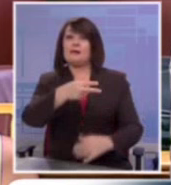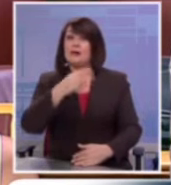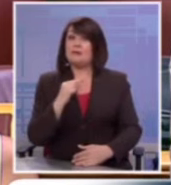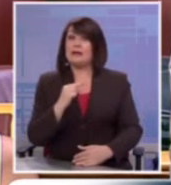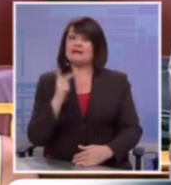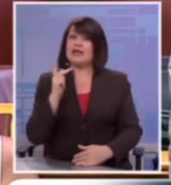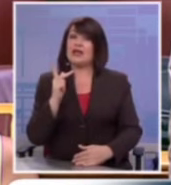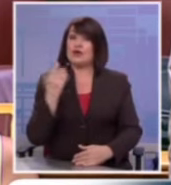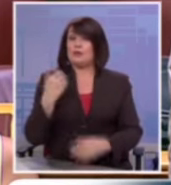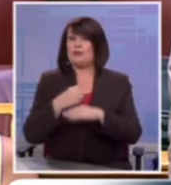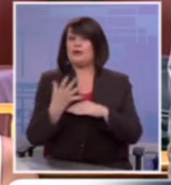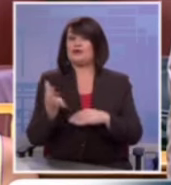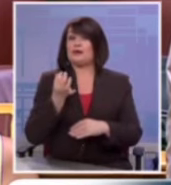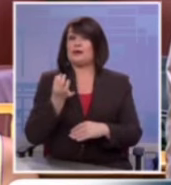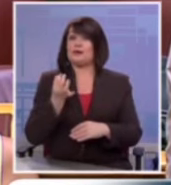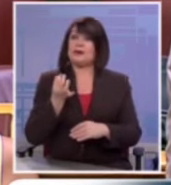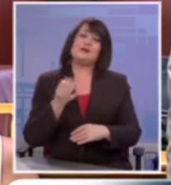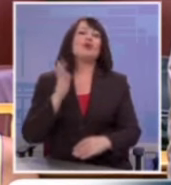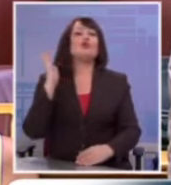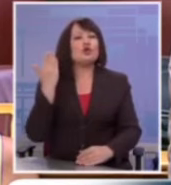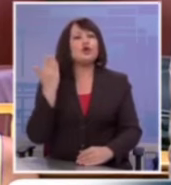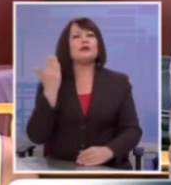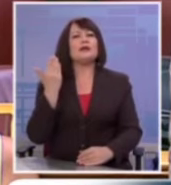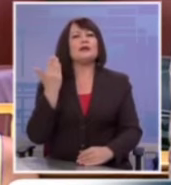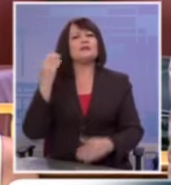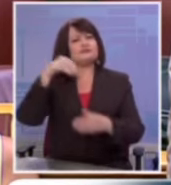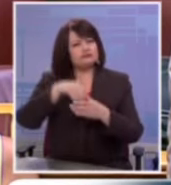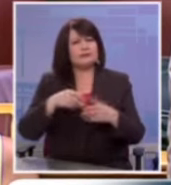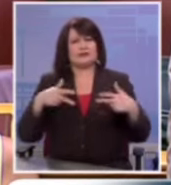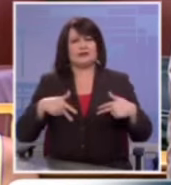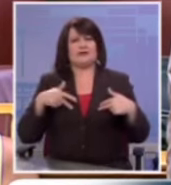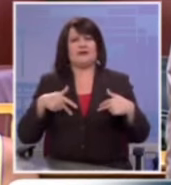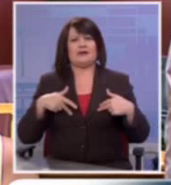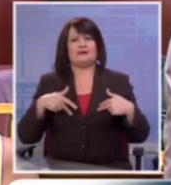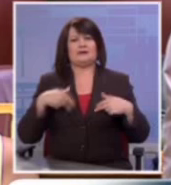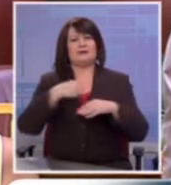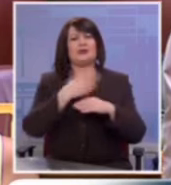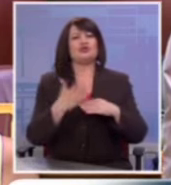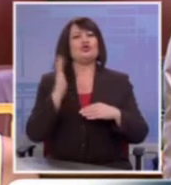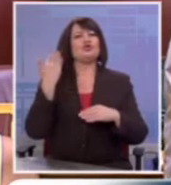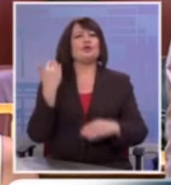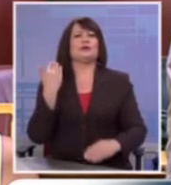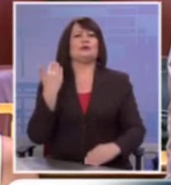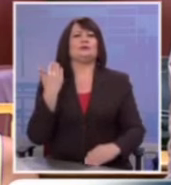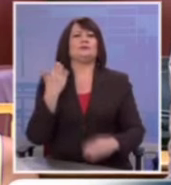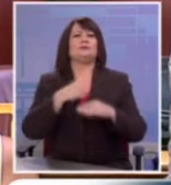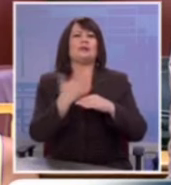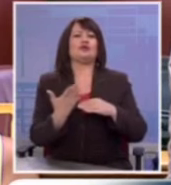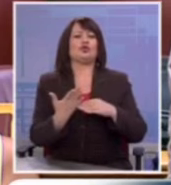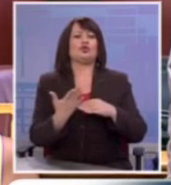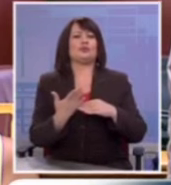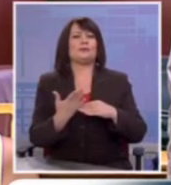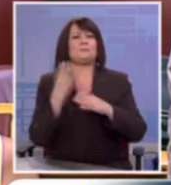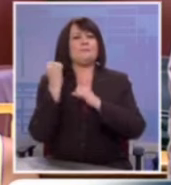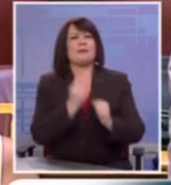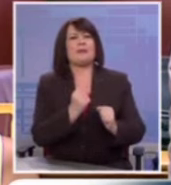κύριο Γεωργιάδη, ο οποίος ήταν εκείνη την εποχή στο κυβερνών τότε κόμμα που ελέγεται ΠΑΣΟΚ με τον κύριο